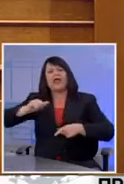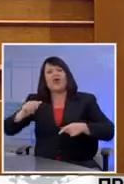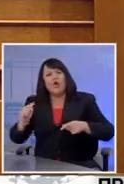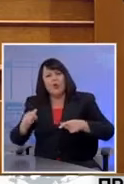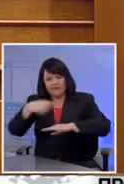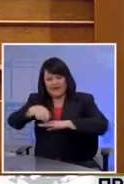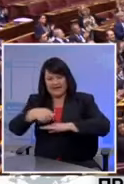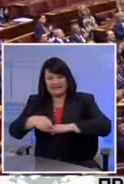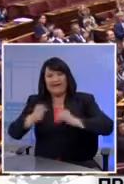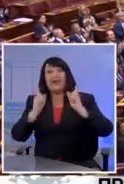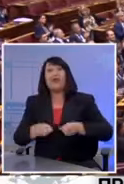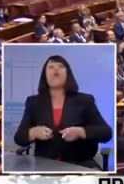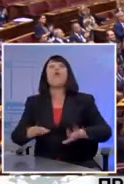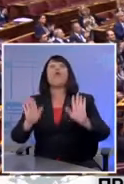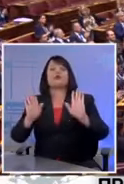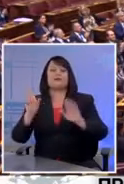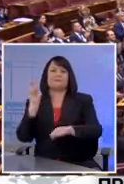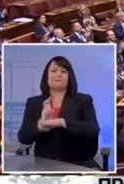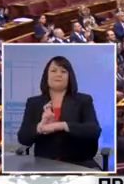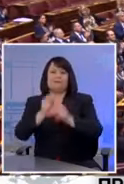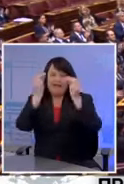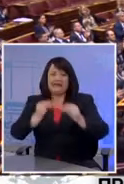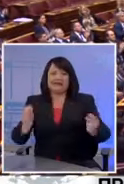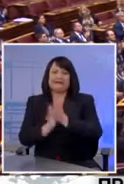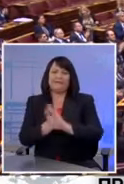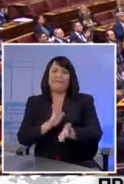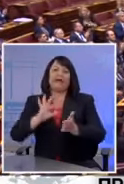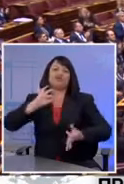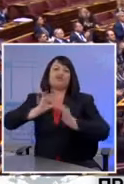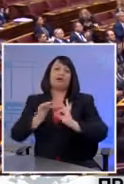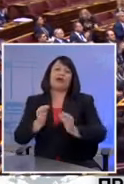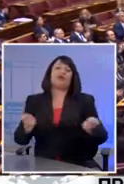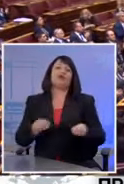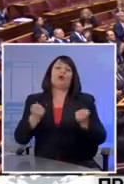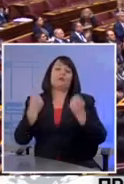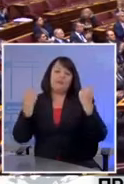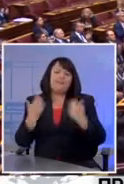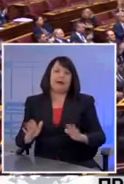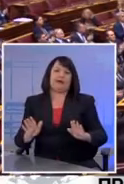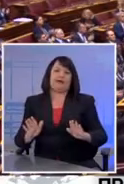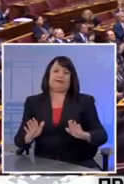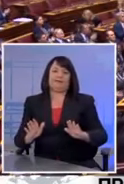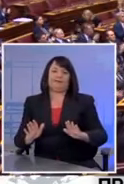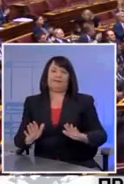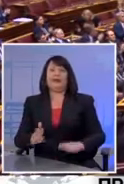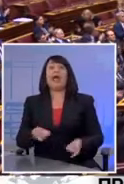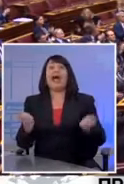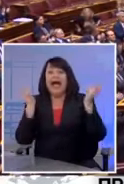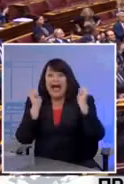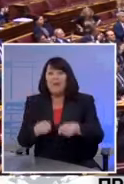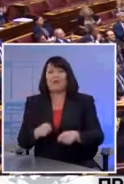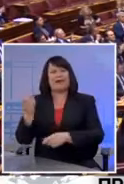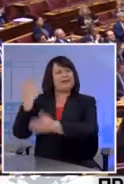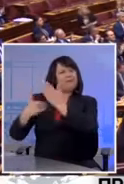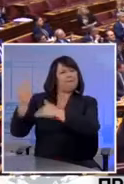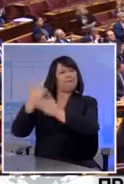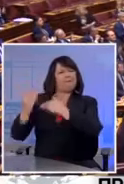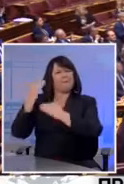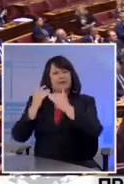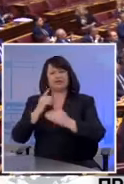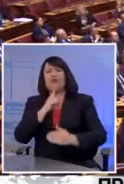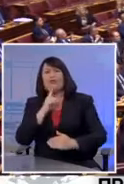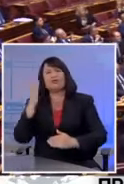Τη λύσαμε αυτήν την εκκρεμότητα ιστορικά, κύριε Τσίπρα. Τη λύσαμε ιστορικά και δεν πρόκειται να γυρίσουμε πίσω